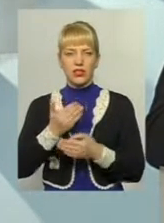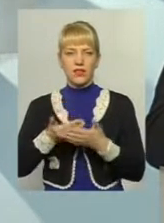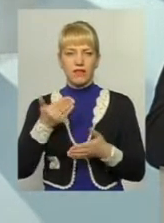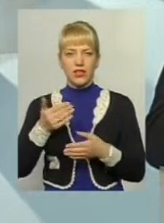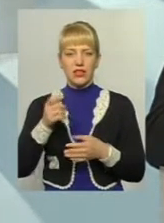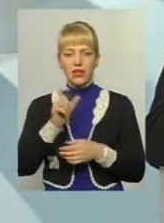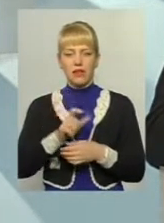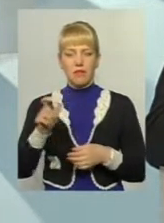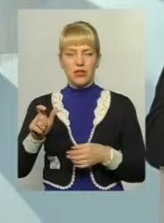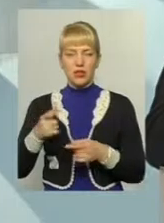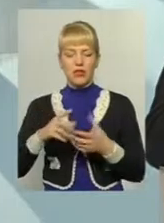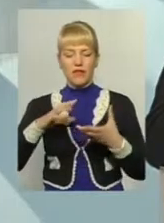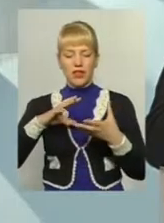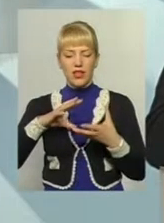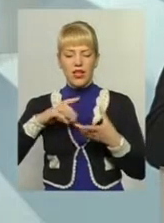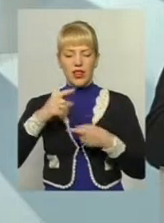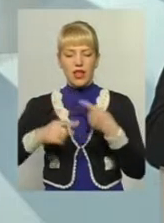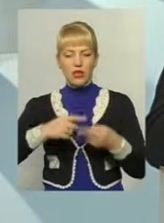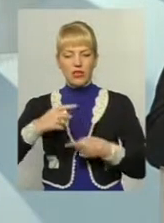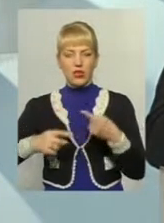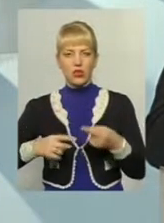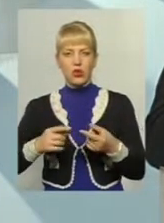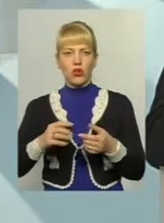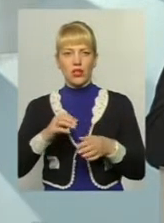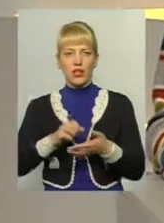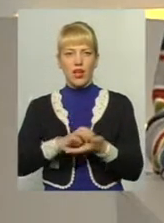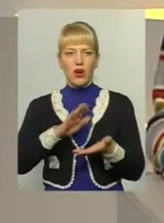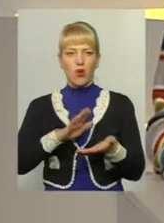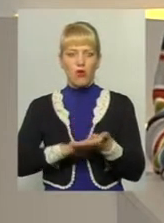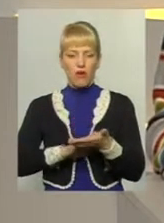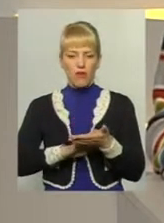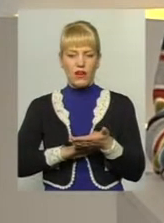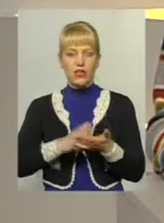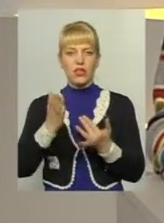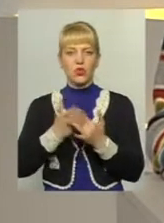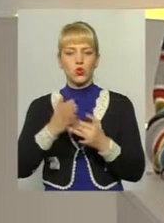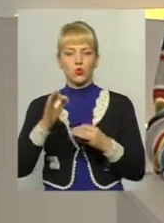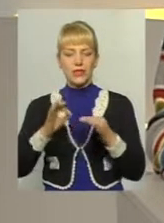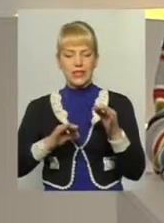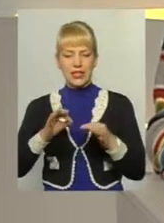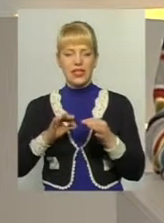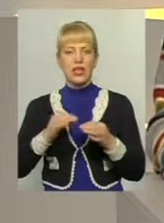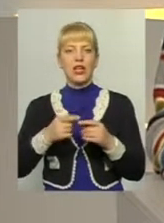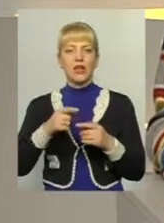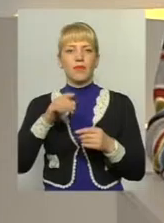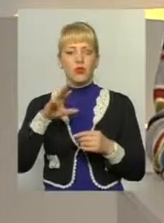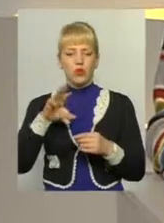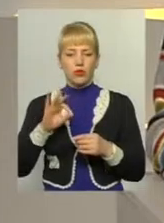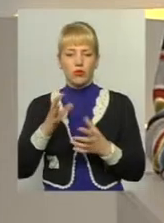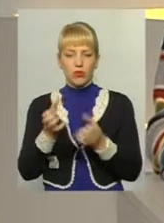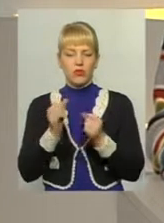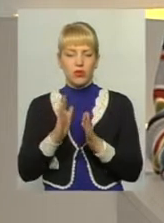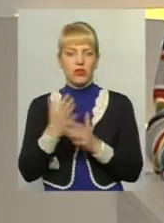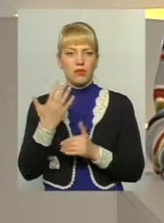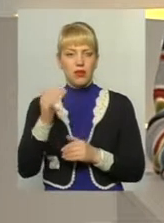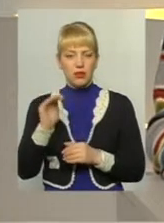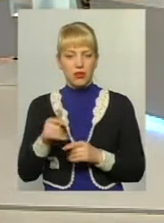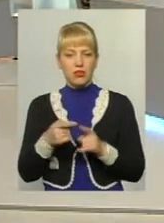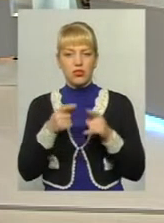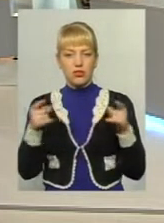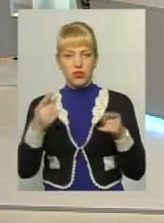будинку. Тобто, у нас є якісь ОСББ, яке має отримати, розраховує на суму там 10 тисяч гривень в